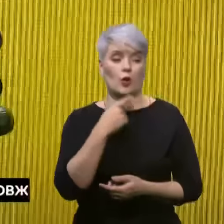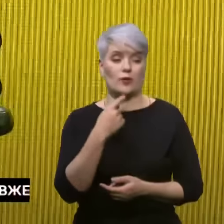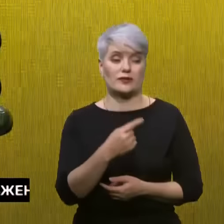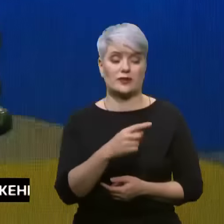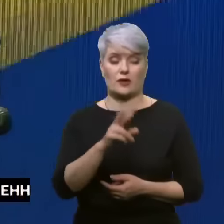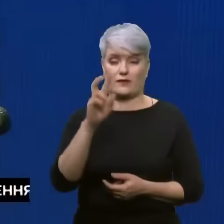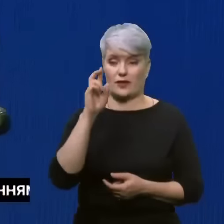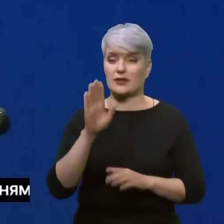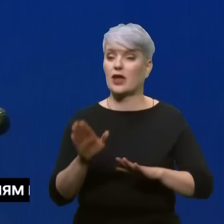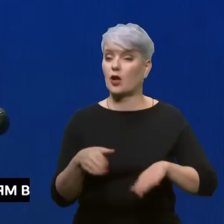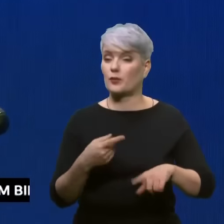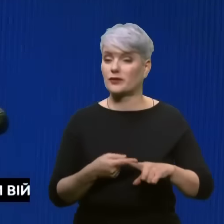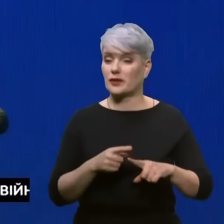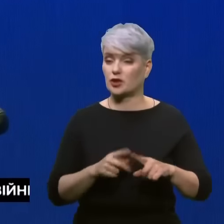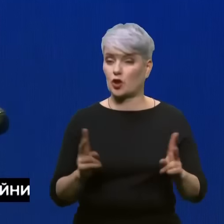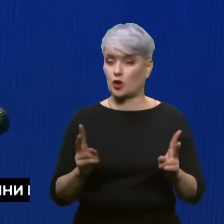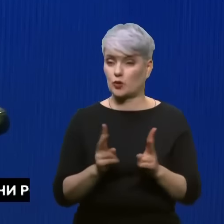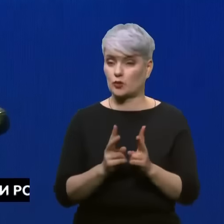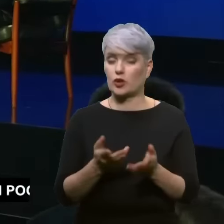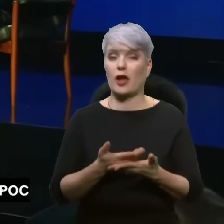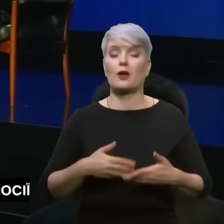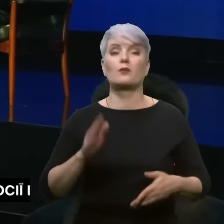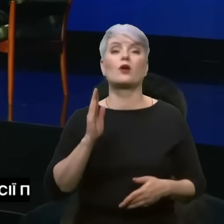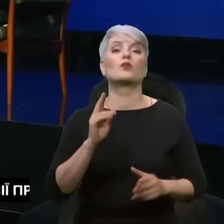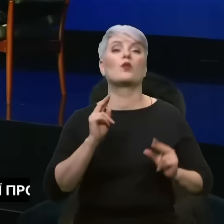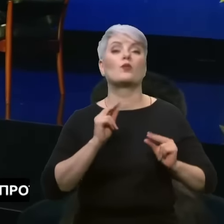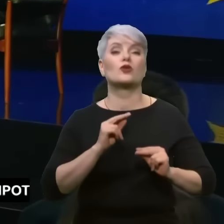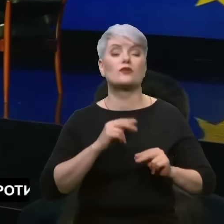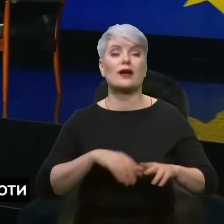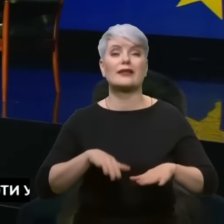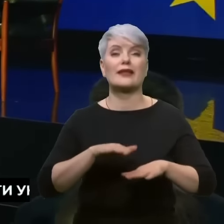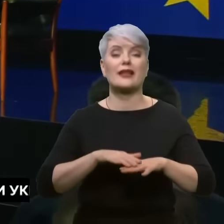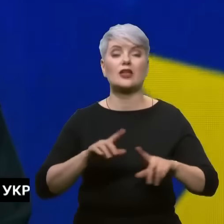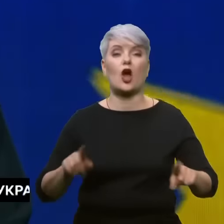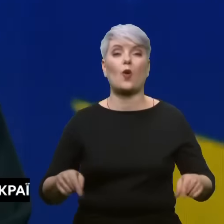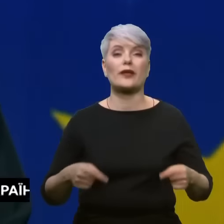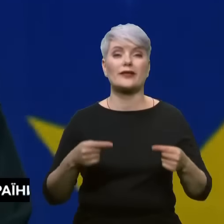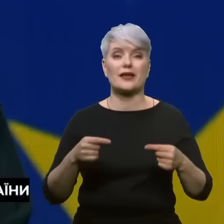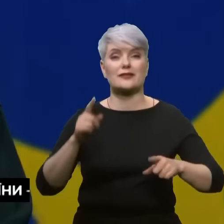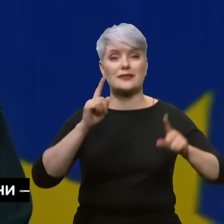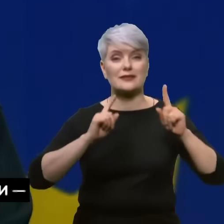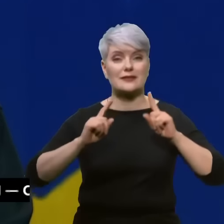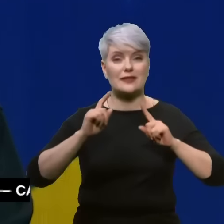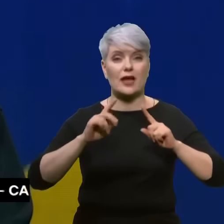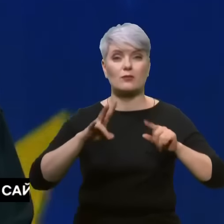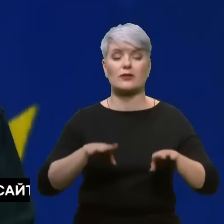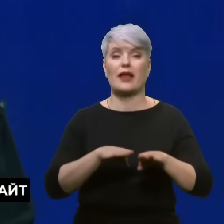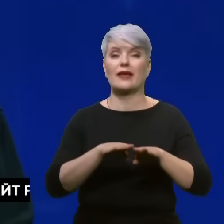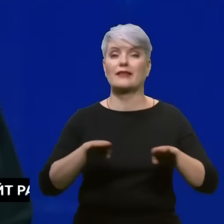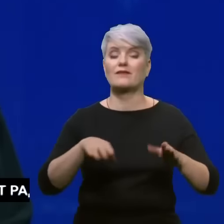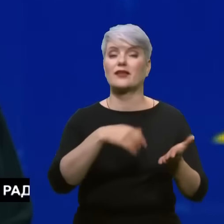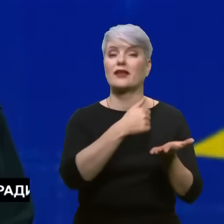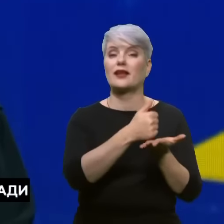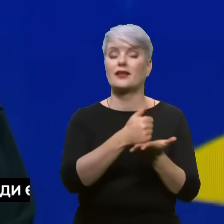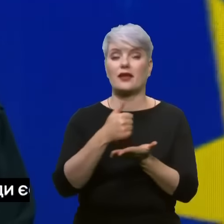зустрічі ми будемо працювати вже над організацією саміту на рівні лідерів, тому що на